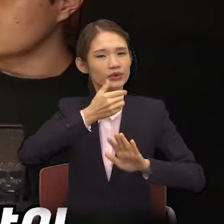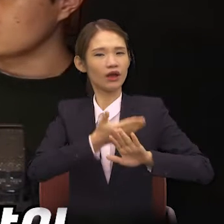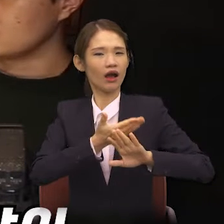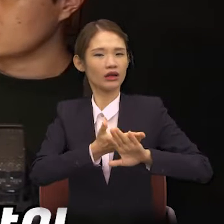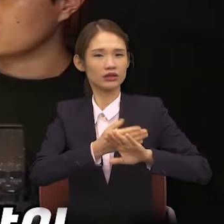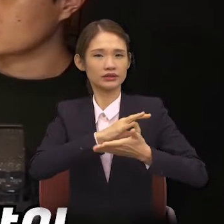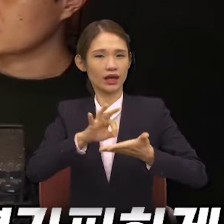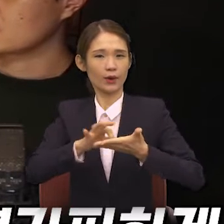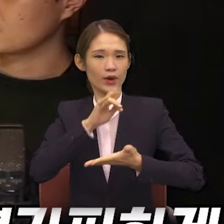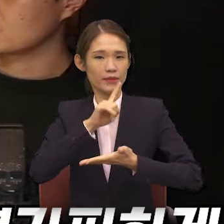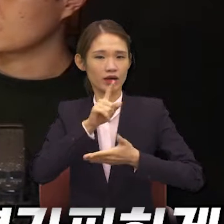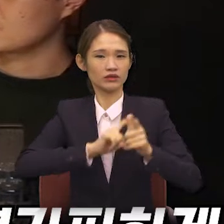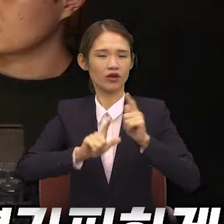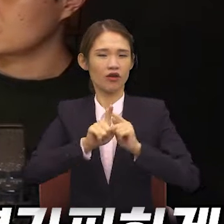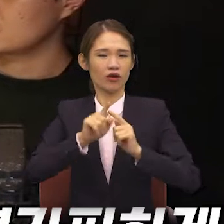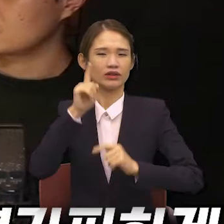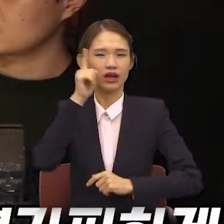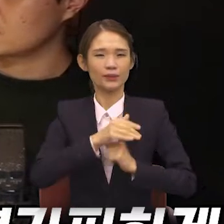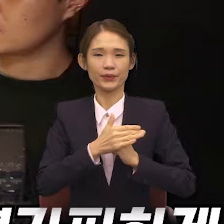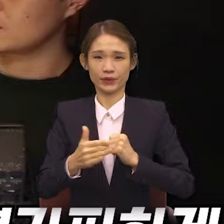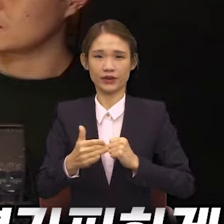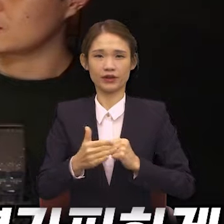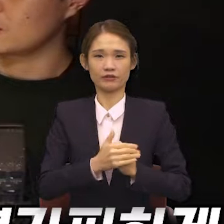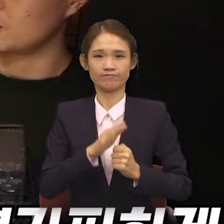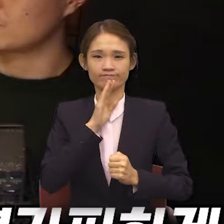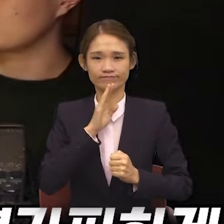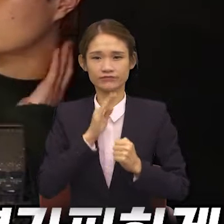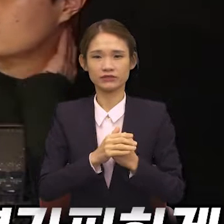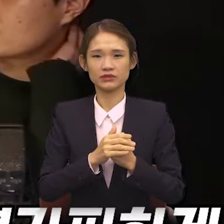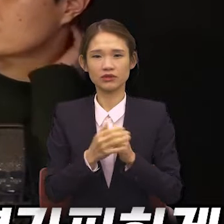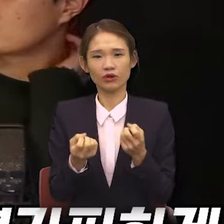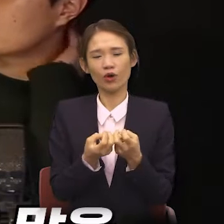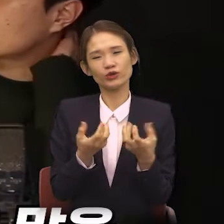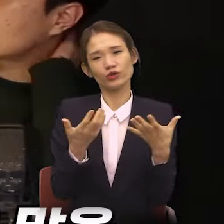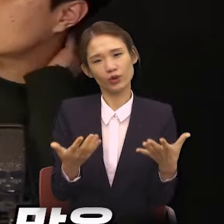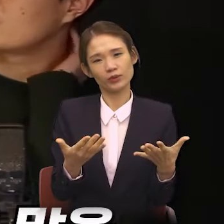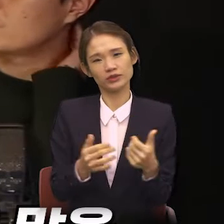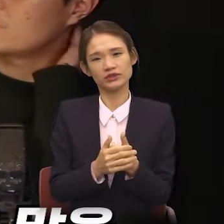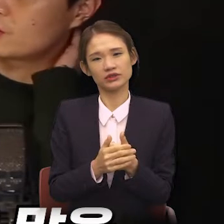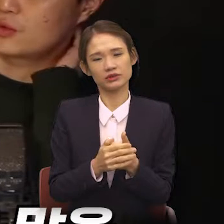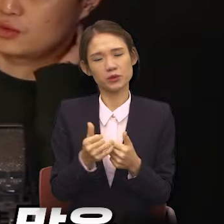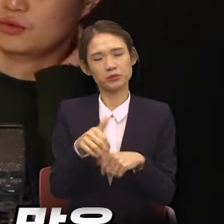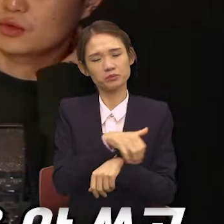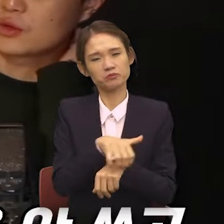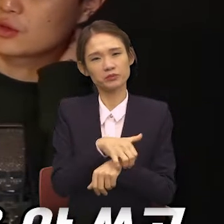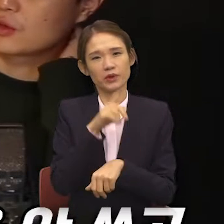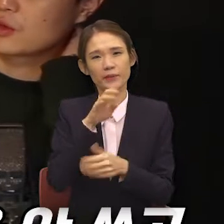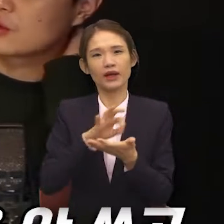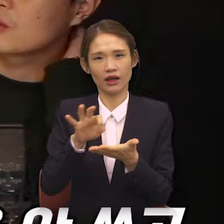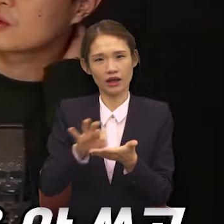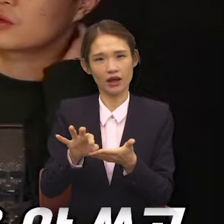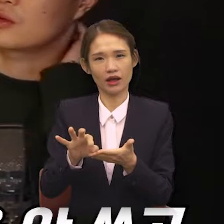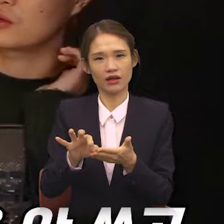수 있는 말이 더 나쁘기 때문에 예. 그렇게 이제 불가피하게 약간 이제 불편할 수도 있는 말을 쓰는 거다.